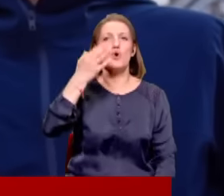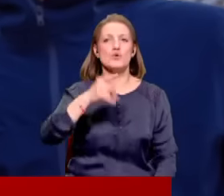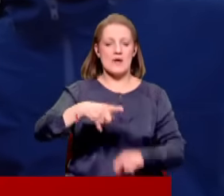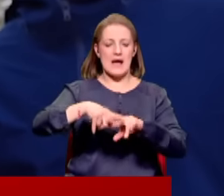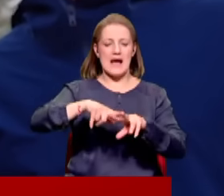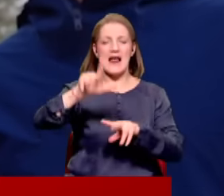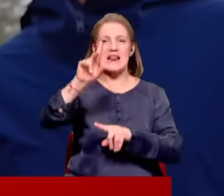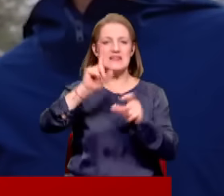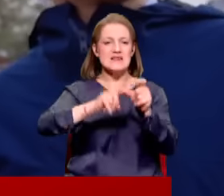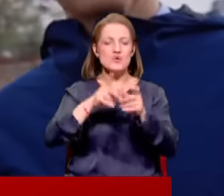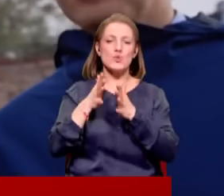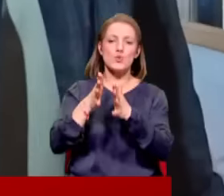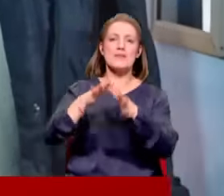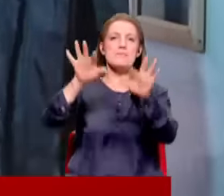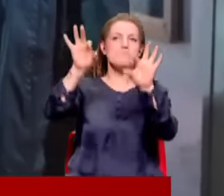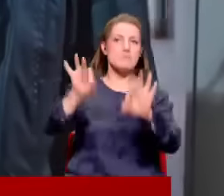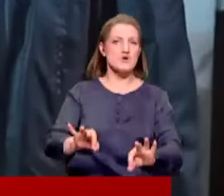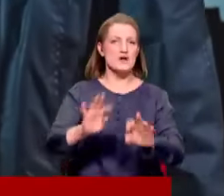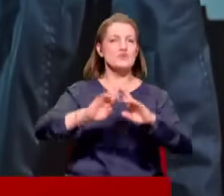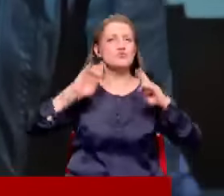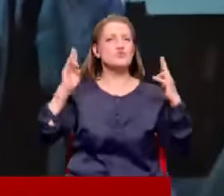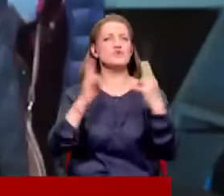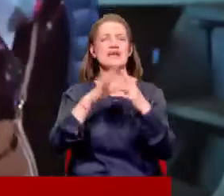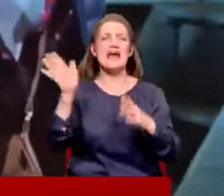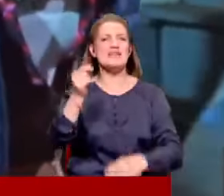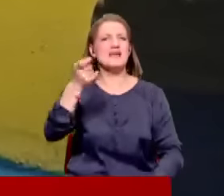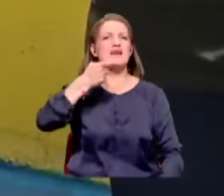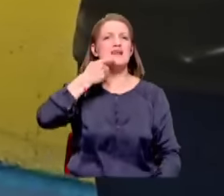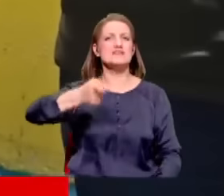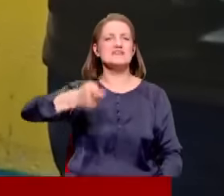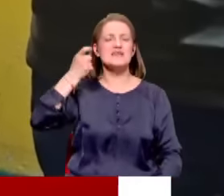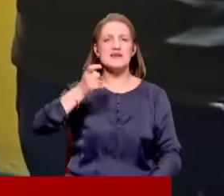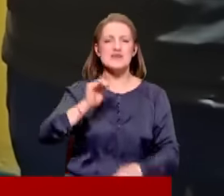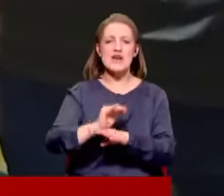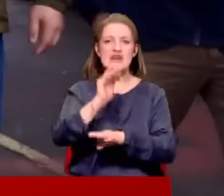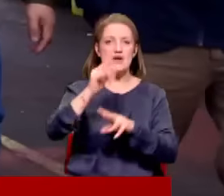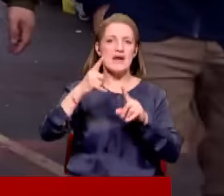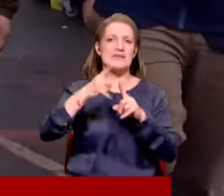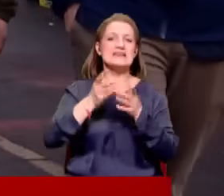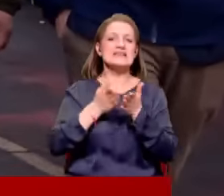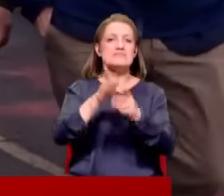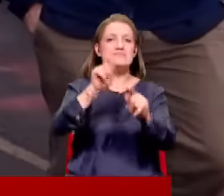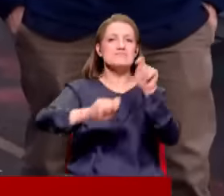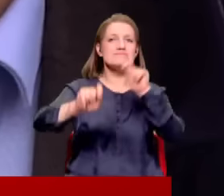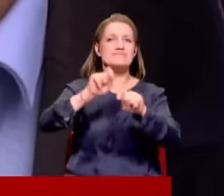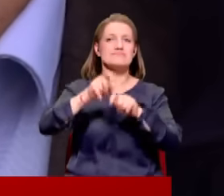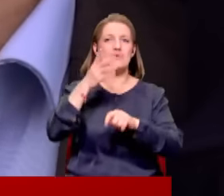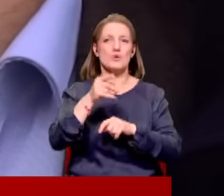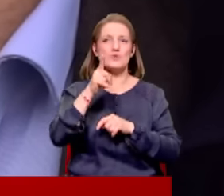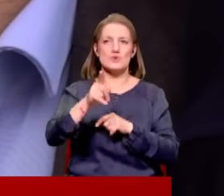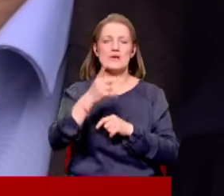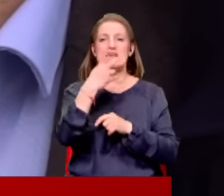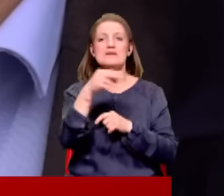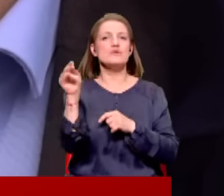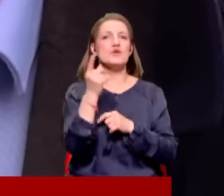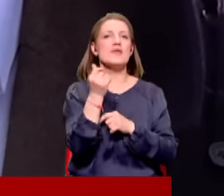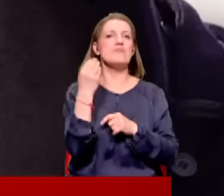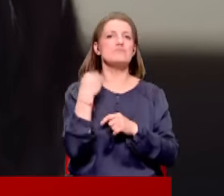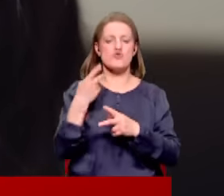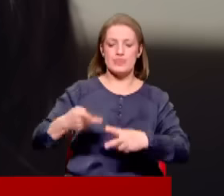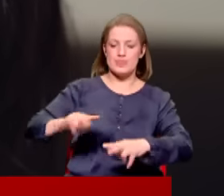Haliç Tersanesi de üretimi başlattı, dünyanın en eski yaşayan tersanesi haline getirdi. Şehir hatlarını 2 milyon lira